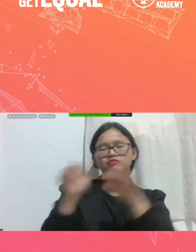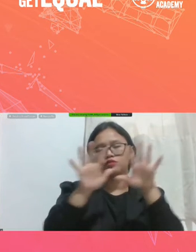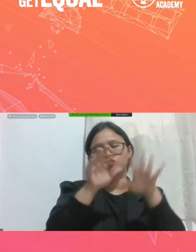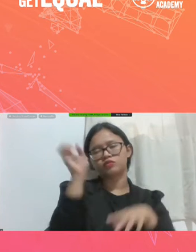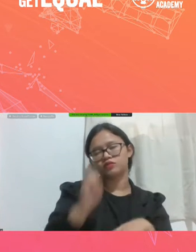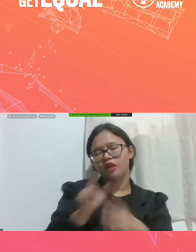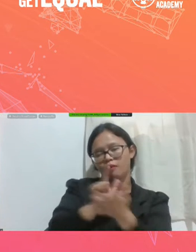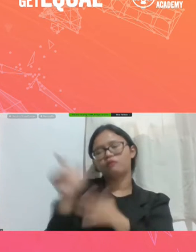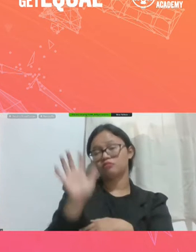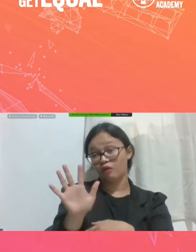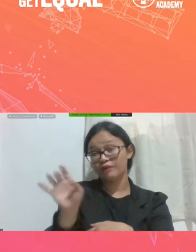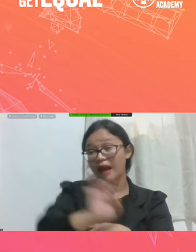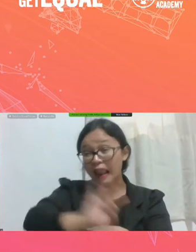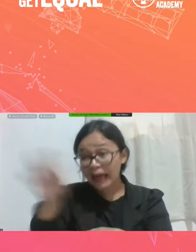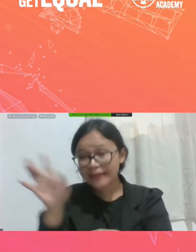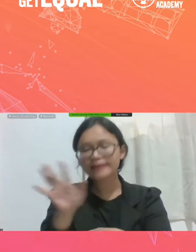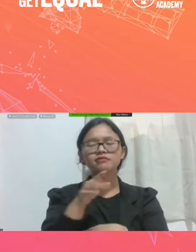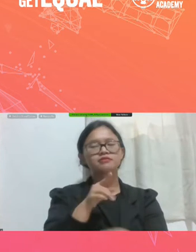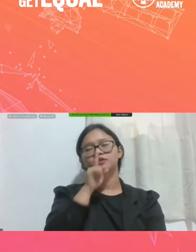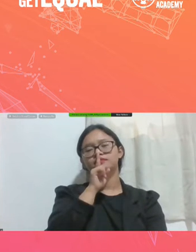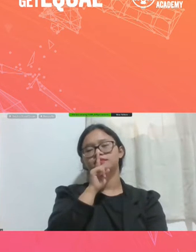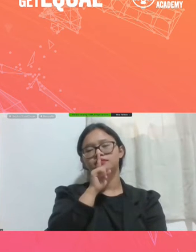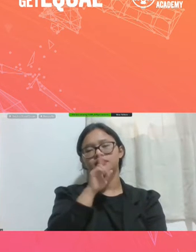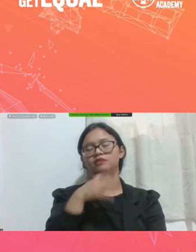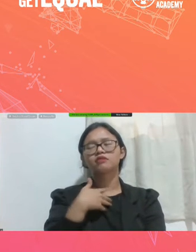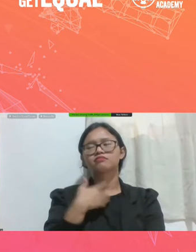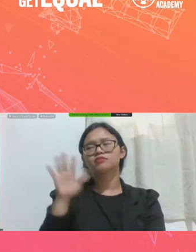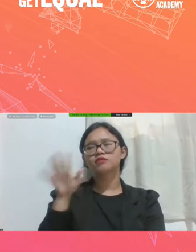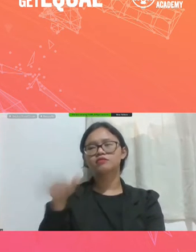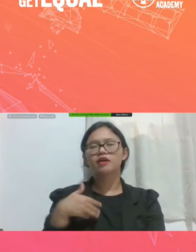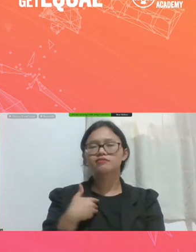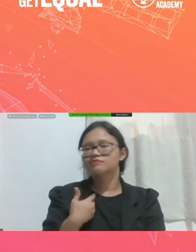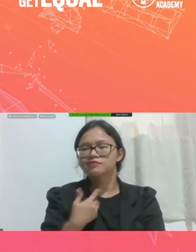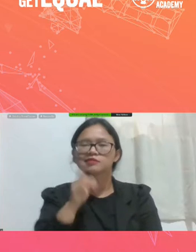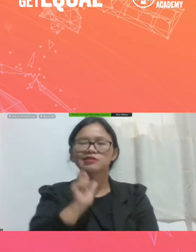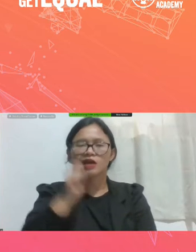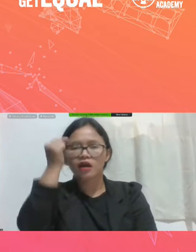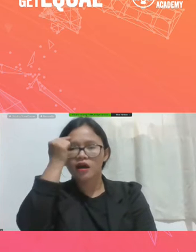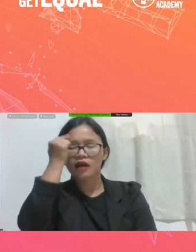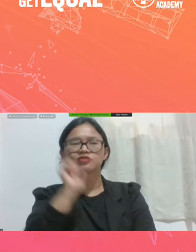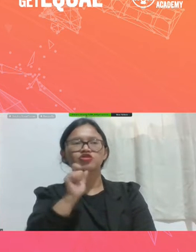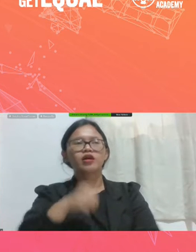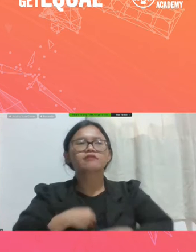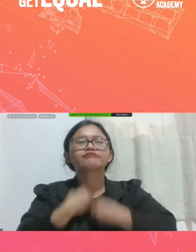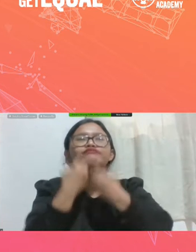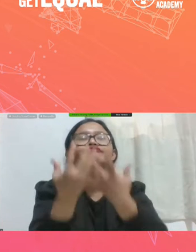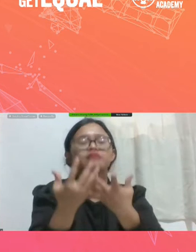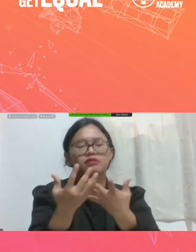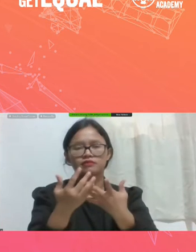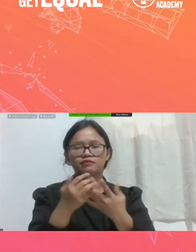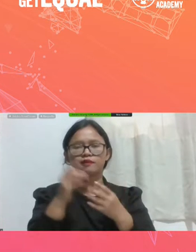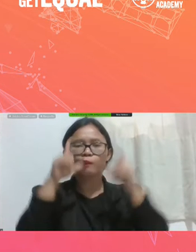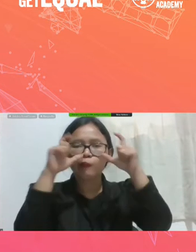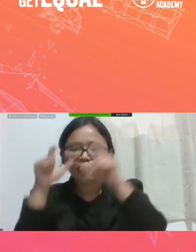selebihnya mendiamkan atau dia cenderung mengubah cara dia berekspresi. Next.